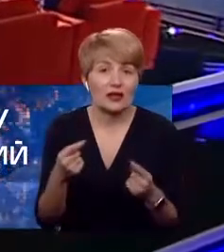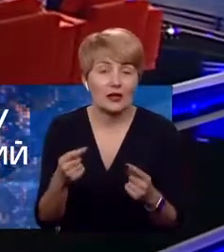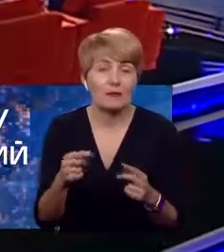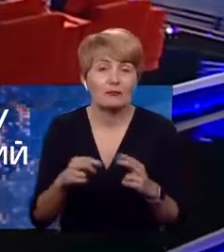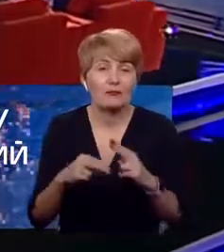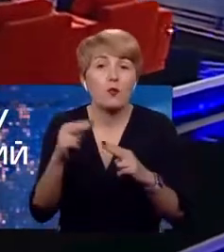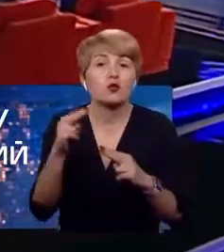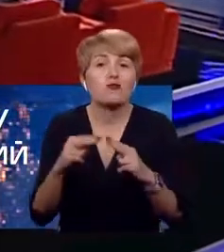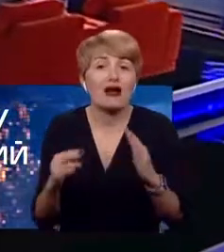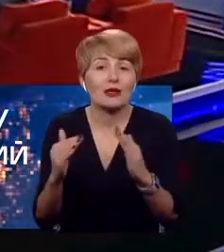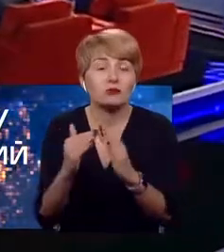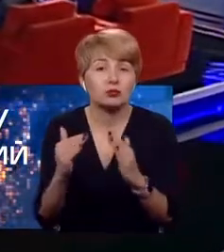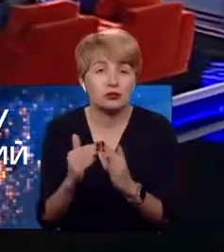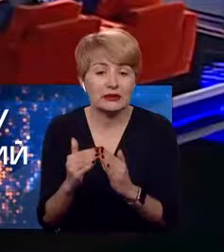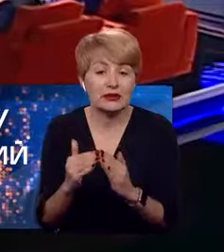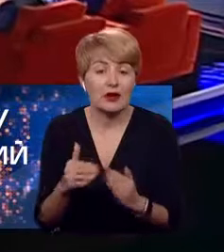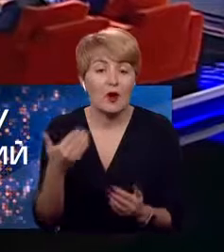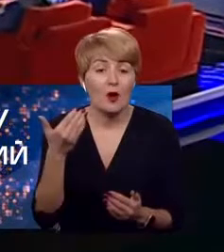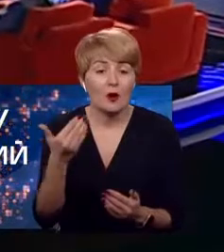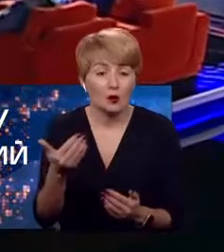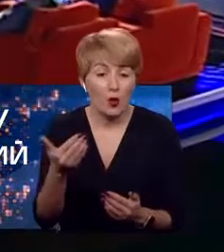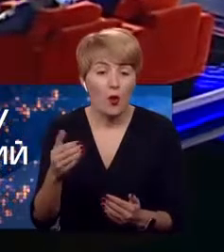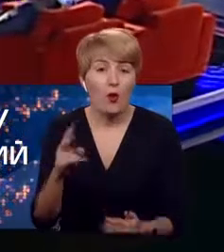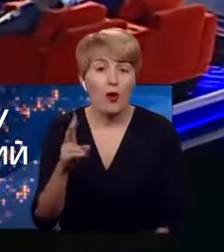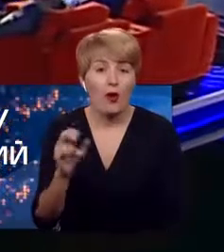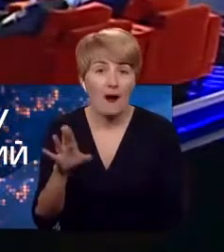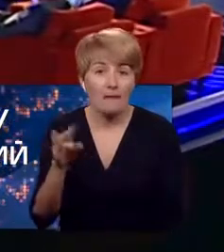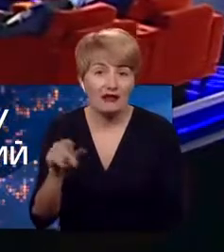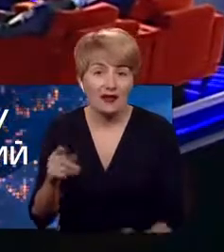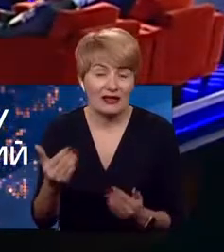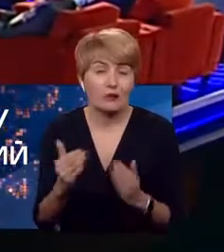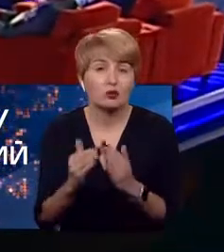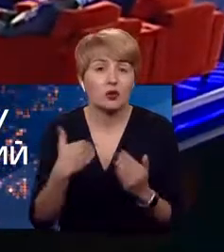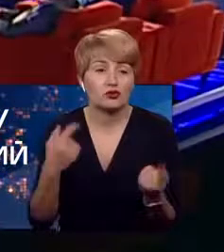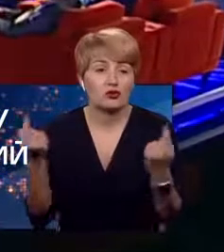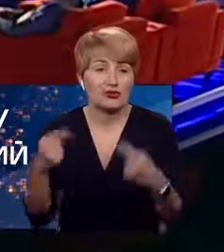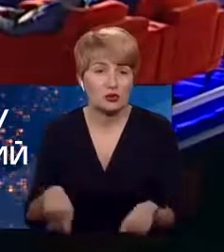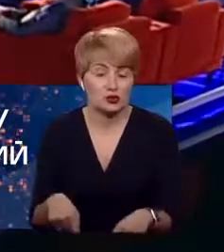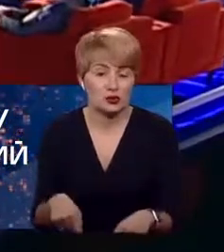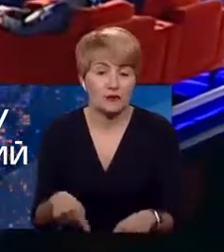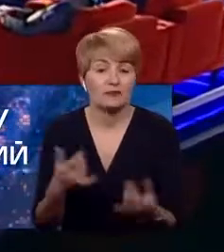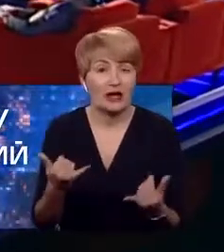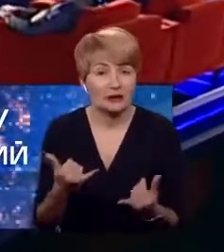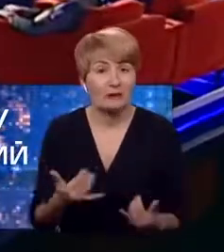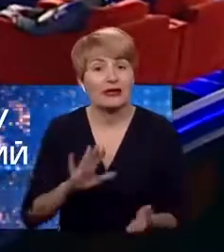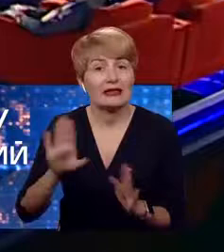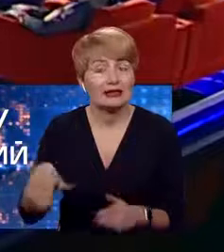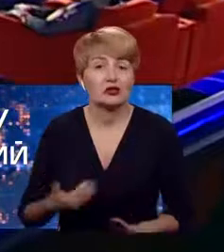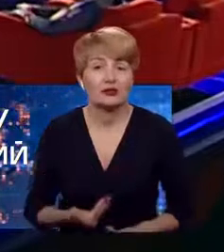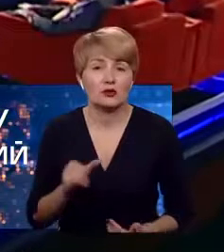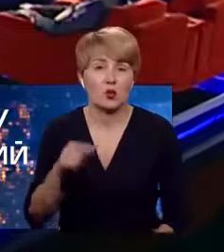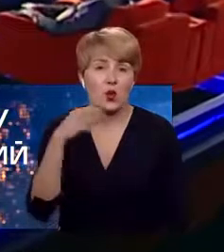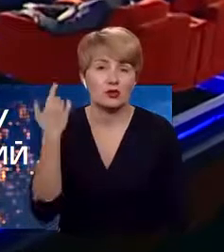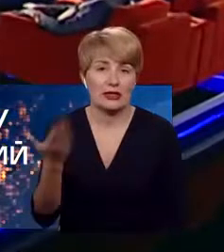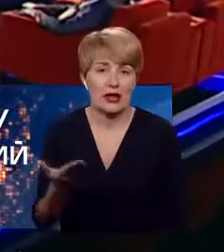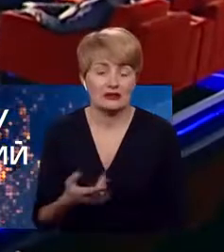будинок. Популісти типу пана Капліна, вони цей будинок хочуть знищити і сказати, а тепер йдіть, живіть в росіян. Дуже проста